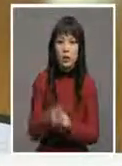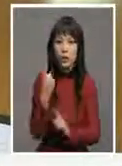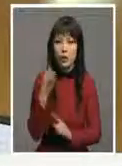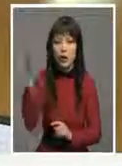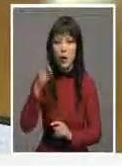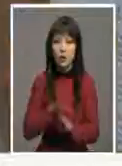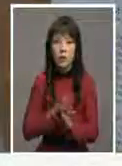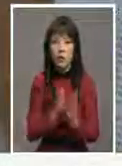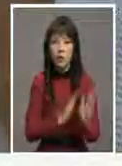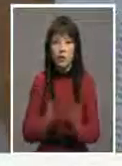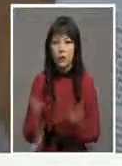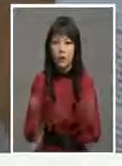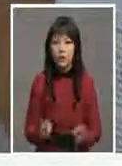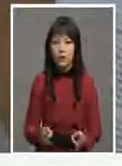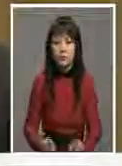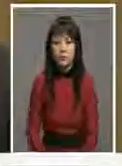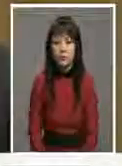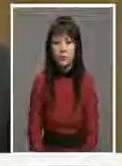рәсімдеу.